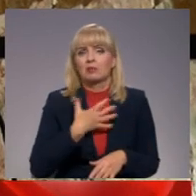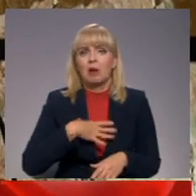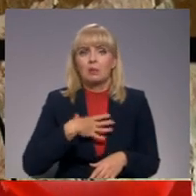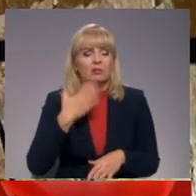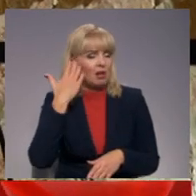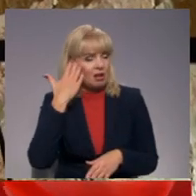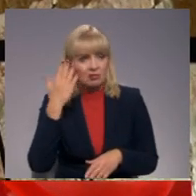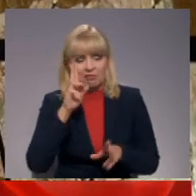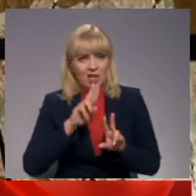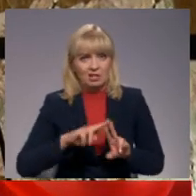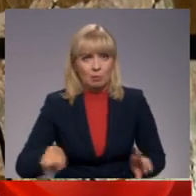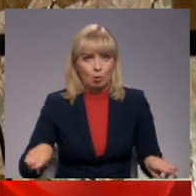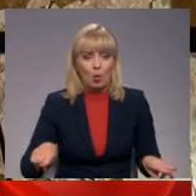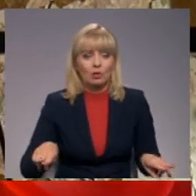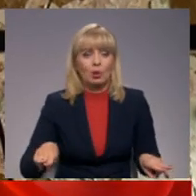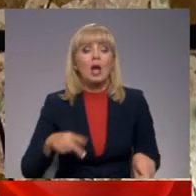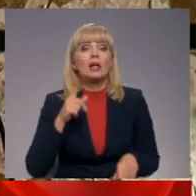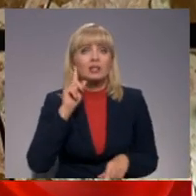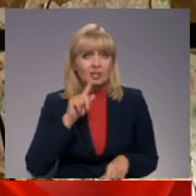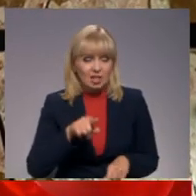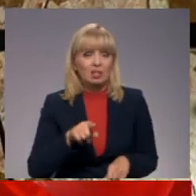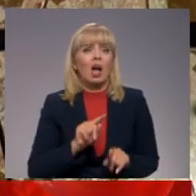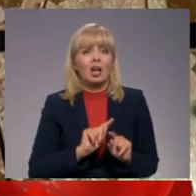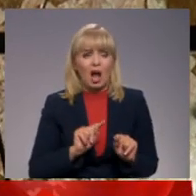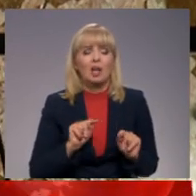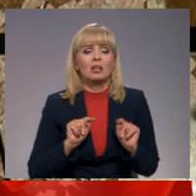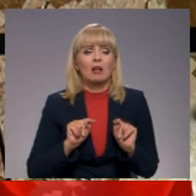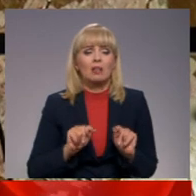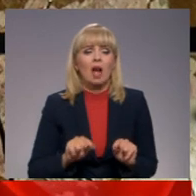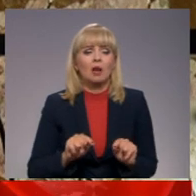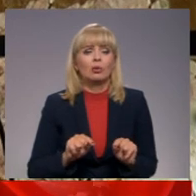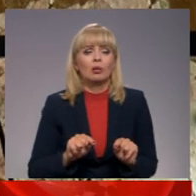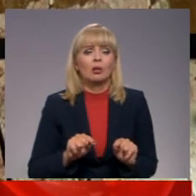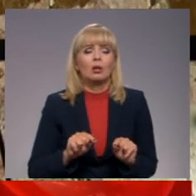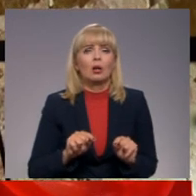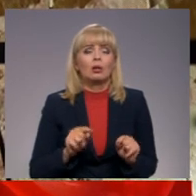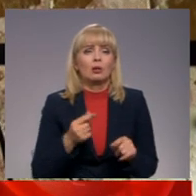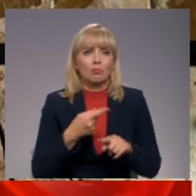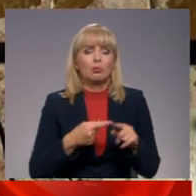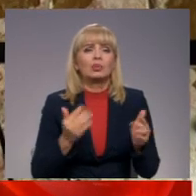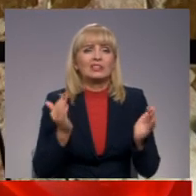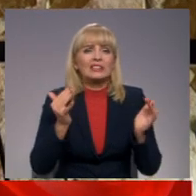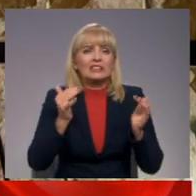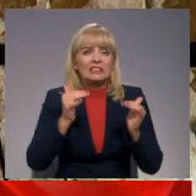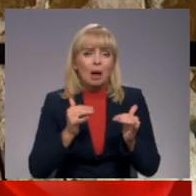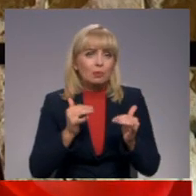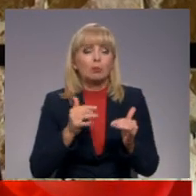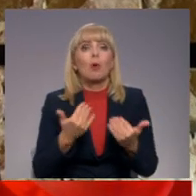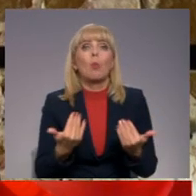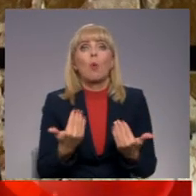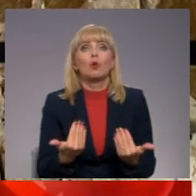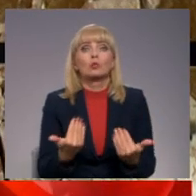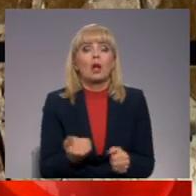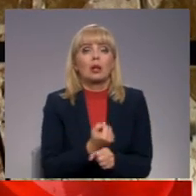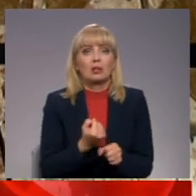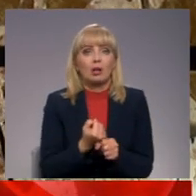es vienkārši nesaprotu. Kad es zināju, ka viņa tāda ir sabrukusi, pussabrukusi. Un ko jūs tagad darīsiet?